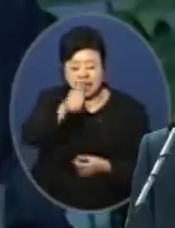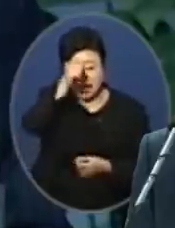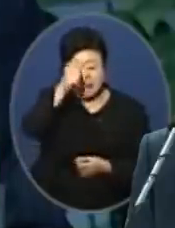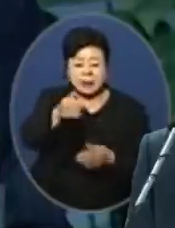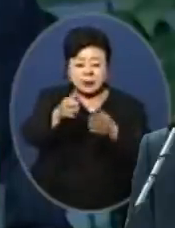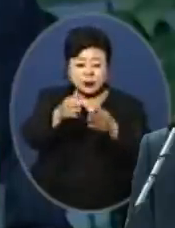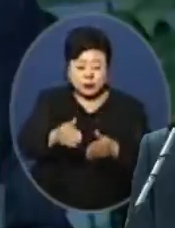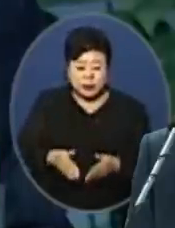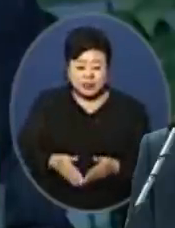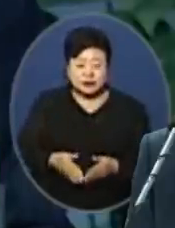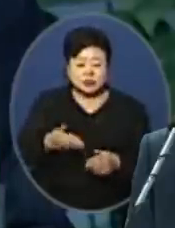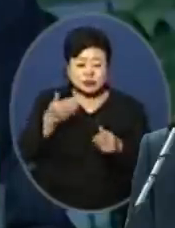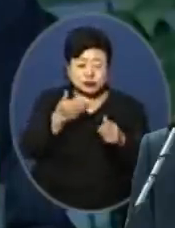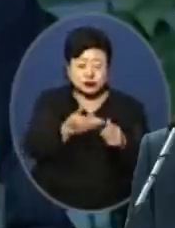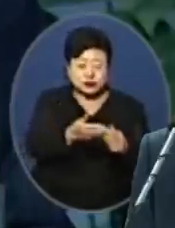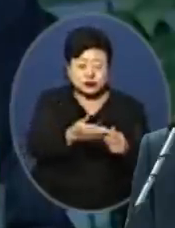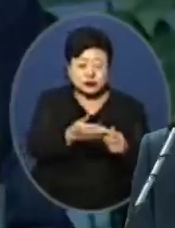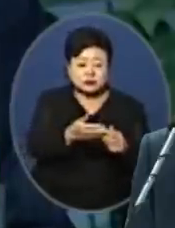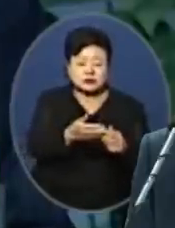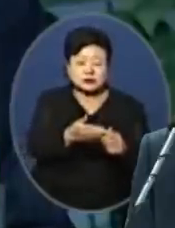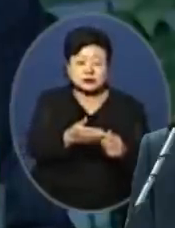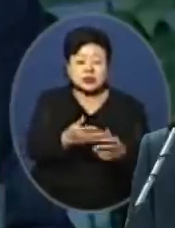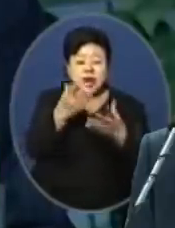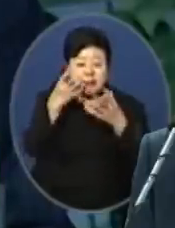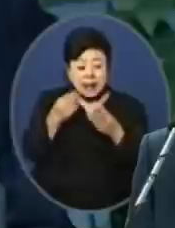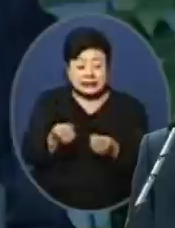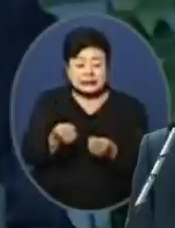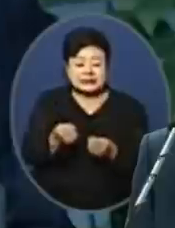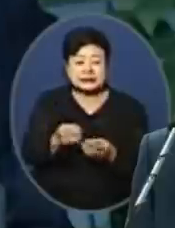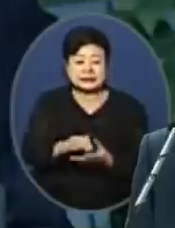아담으로 말미암아 우리에게 내려진 그 많은